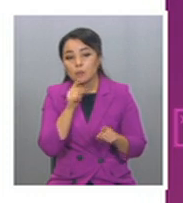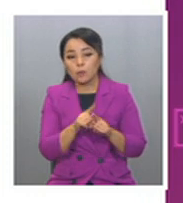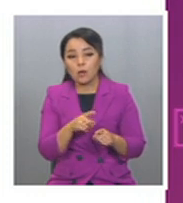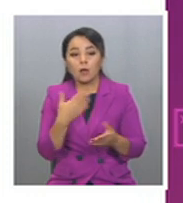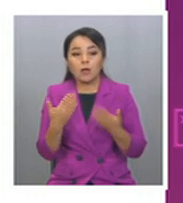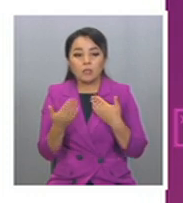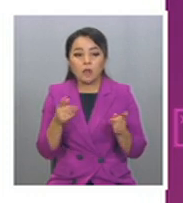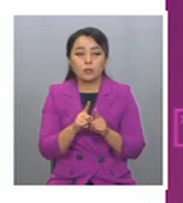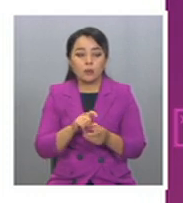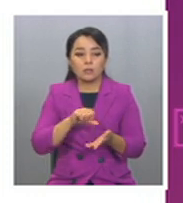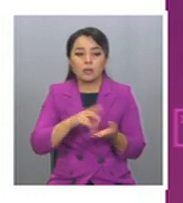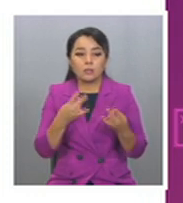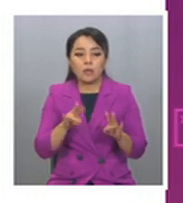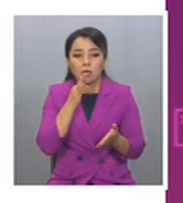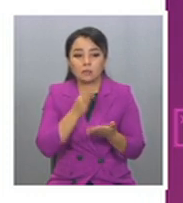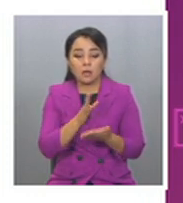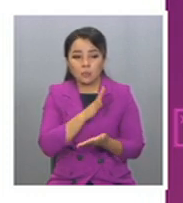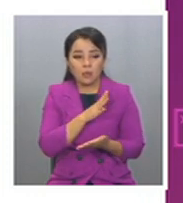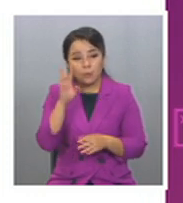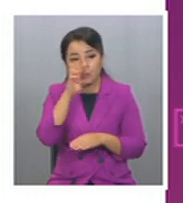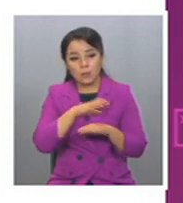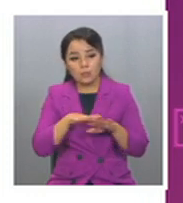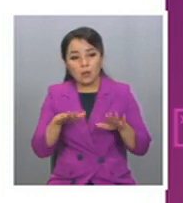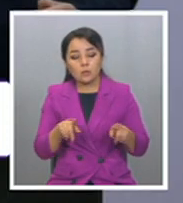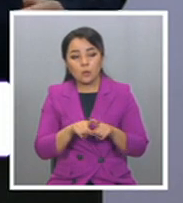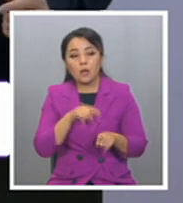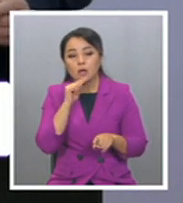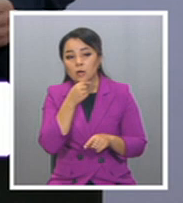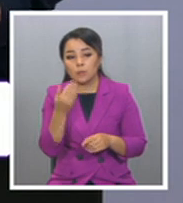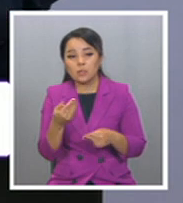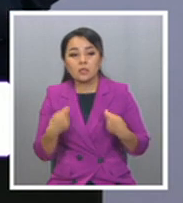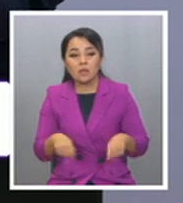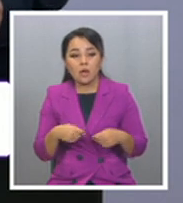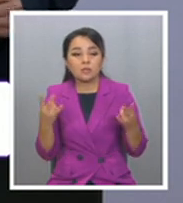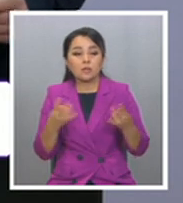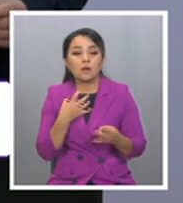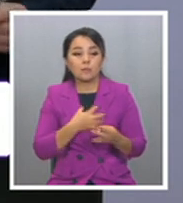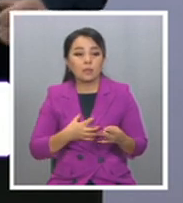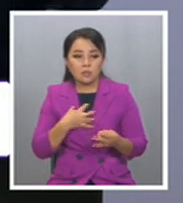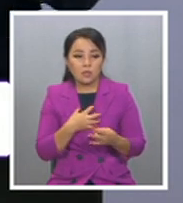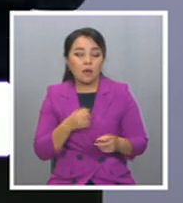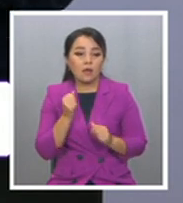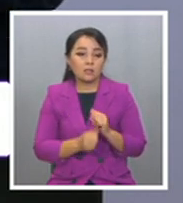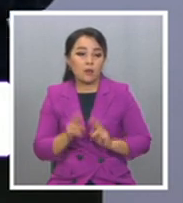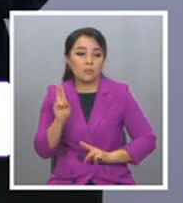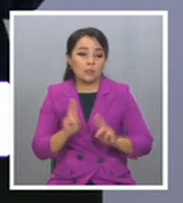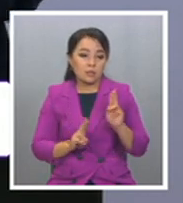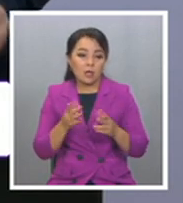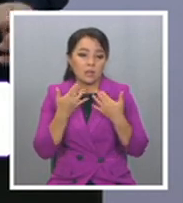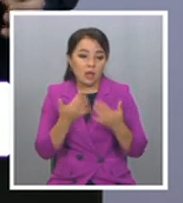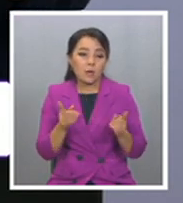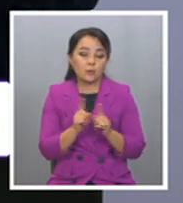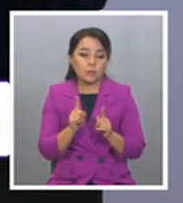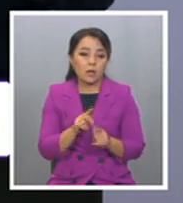қажет емес деп айтқан болады. Яғни мемлекет экономика нарыққа қажетті әрбір шарттар, олардың қатарында қызмет